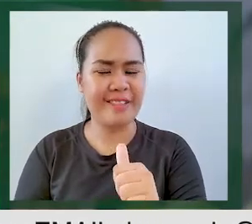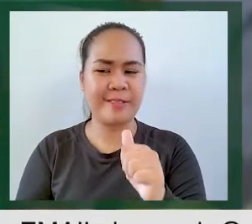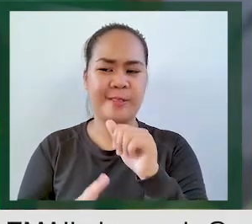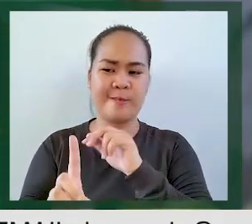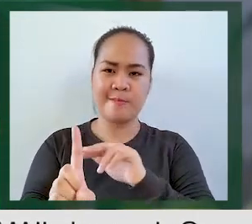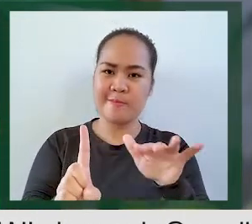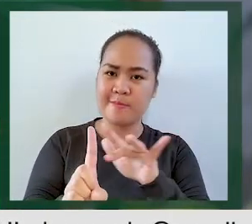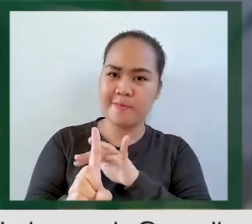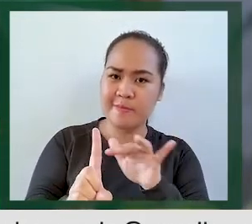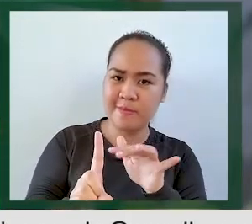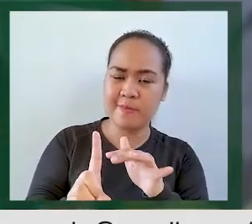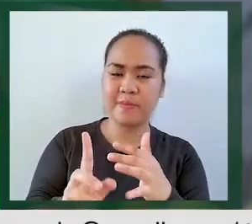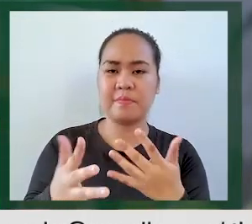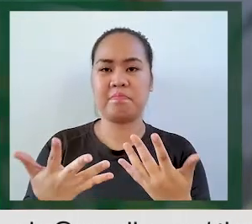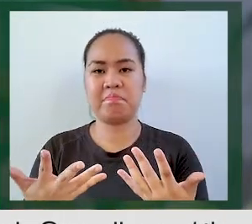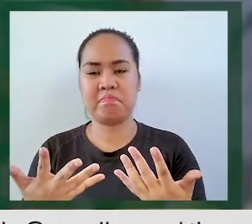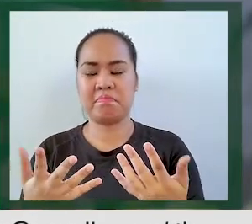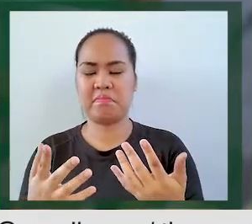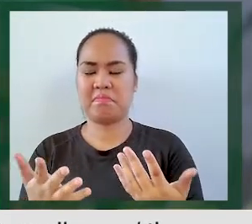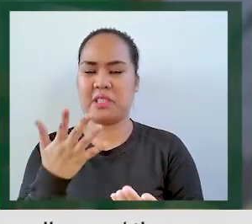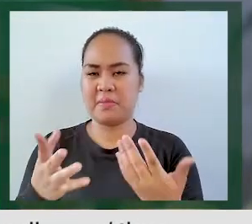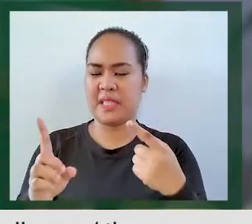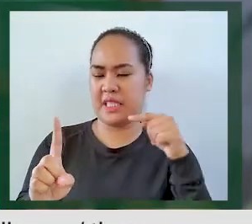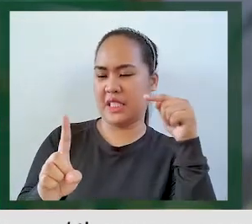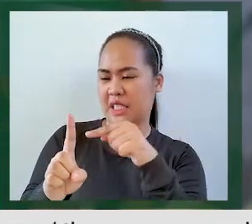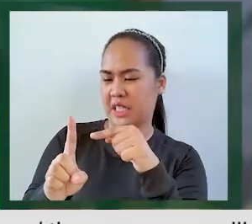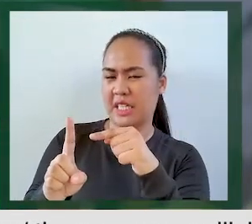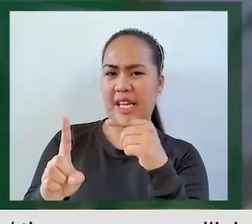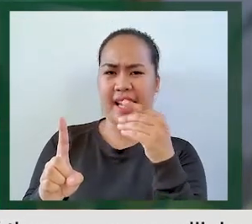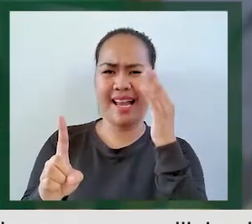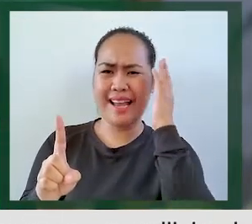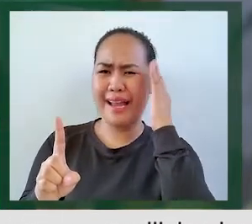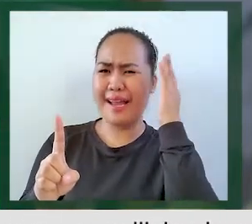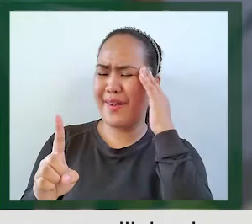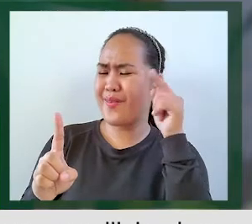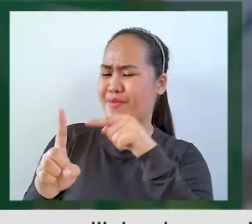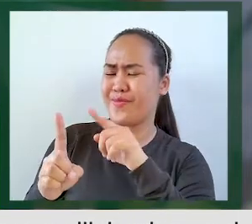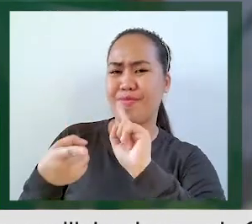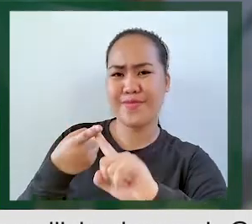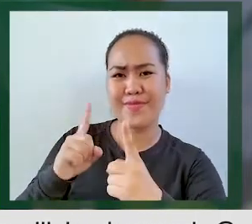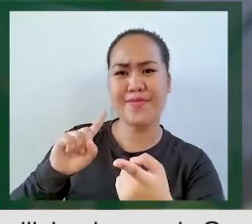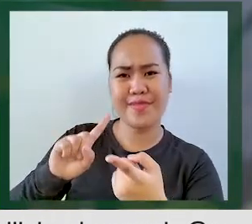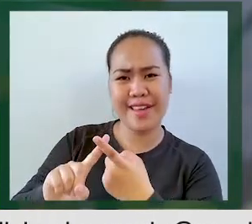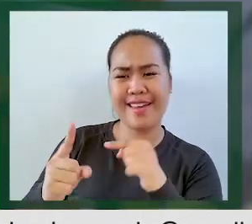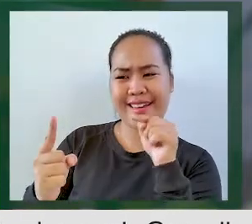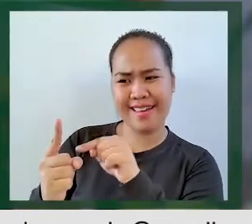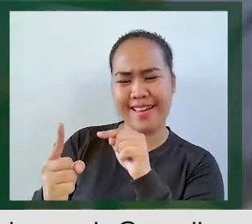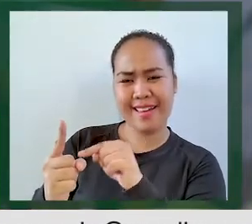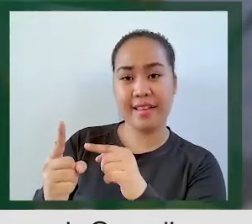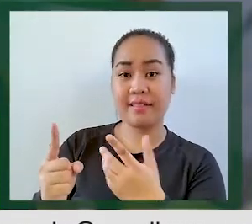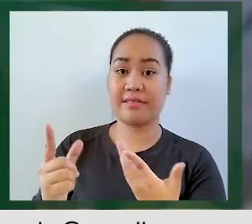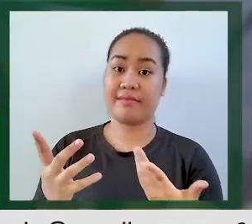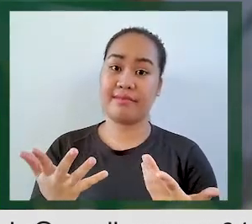mga updates, no? Huwag tayong masyadong pakampante o magtiwala